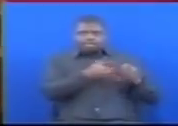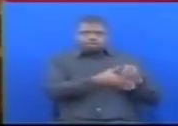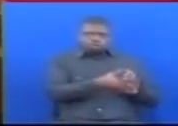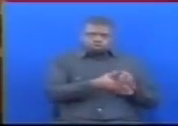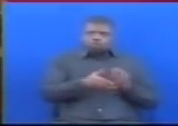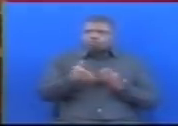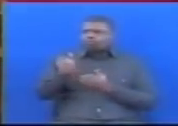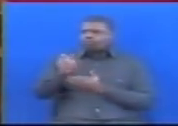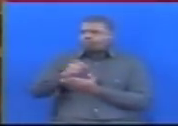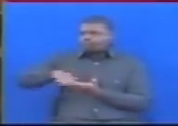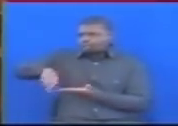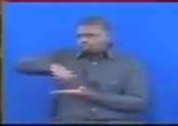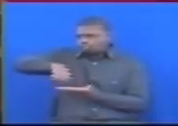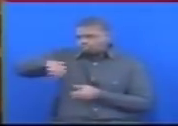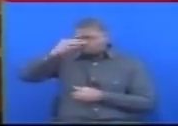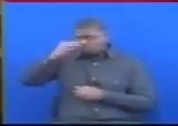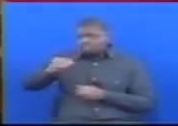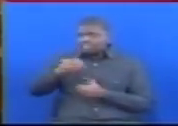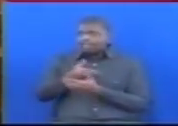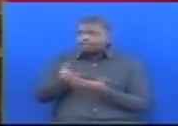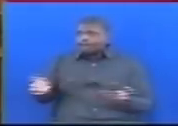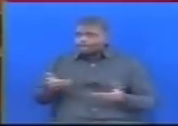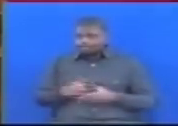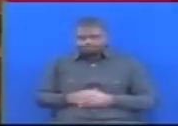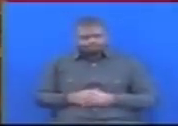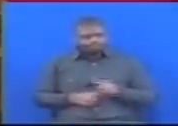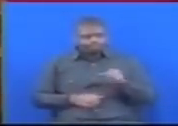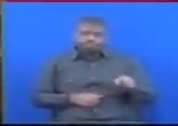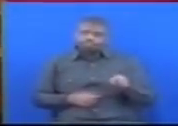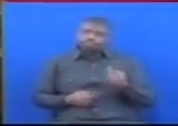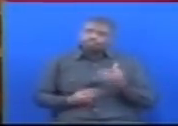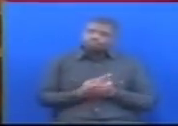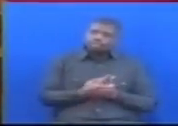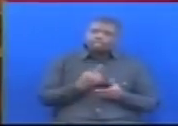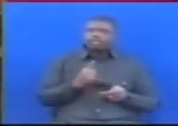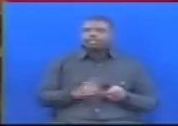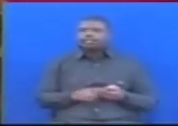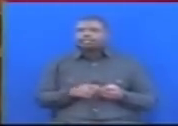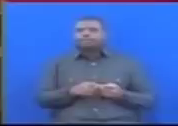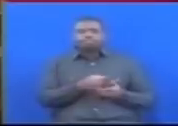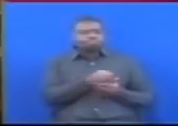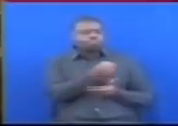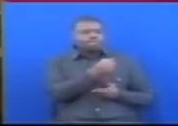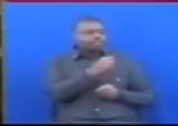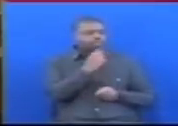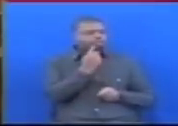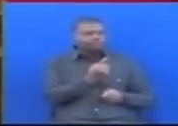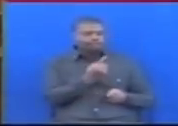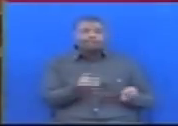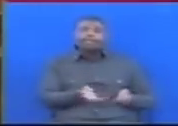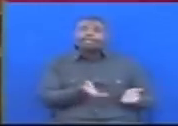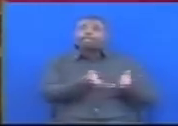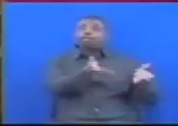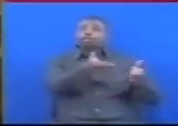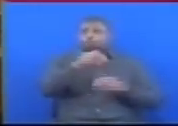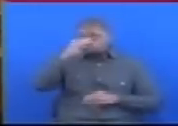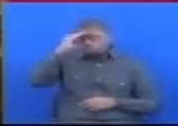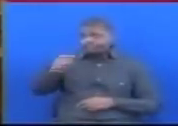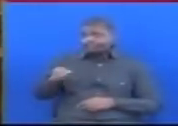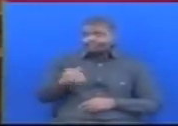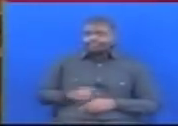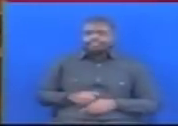vya wilaya, ikiwemo wilaya ya Kilolo. Hii inatokana na ufinyu wa bajeti ya maendeleo kwa jeshi la polisi. Mheshimiwa